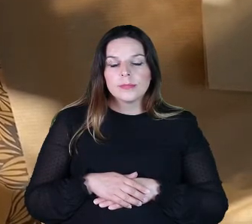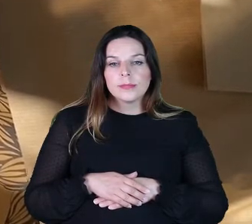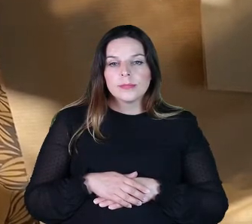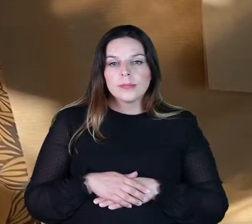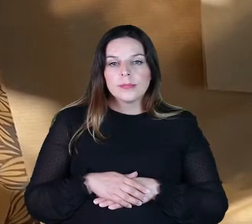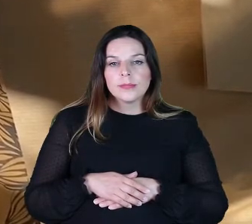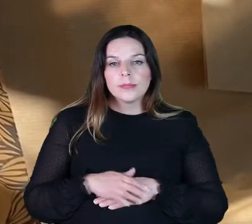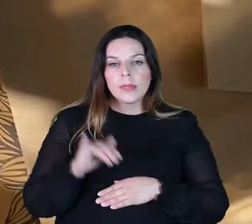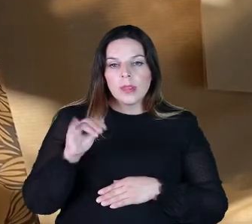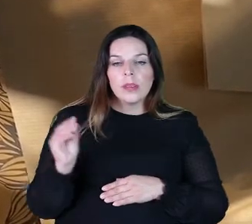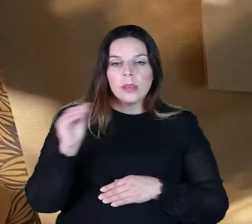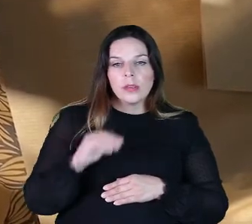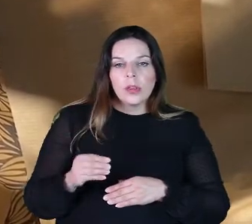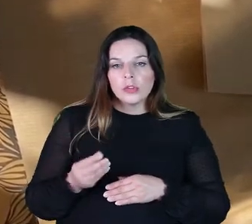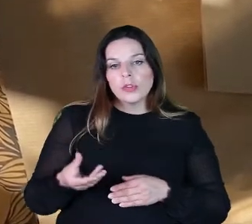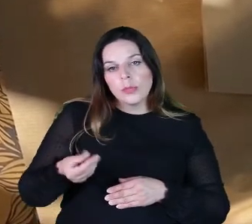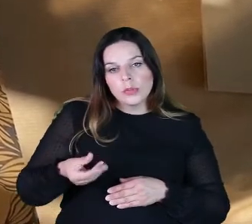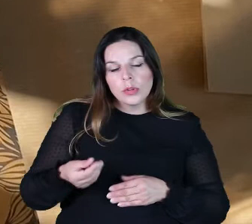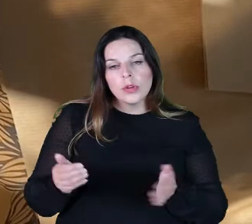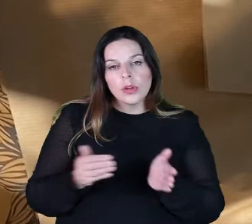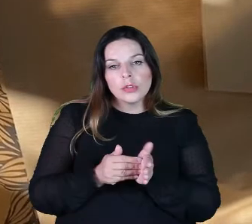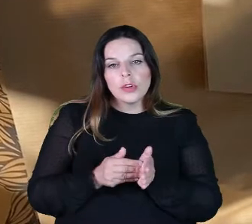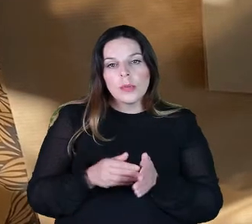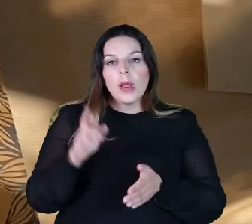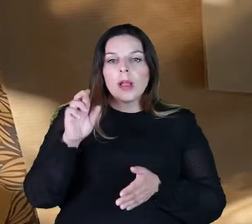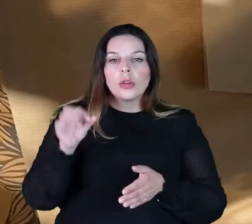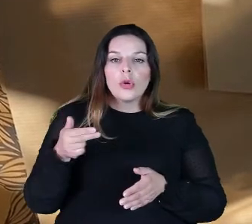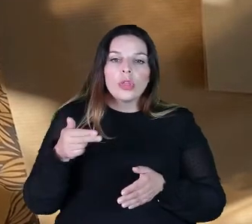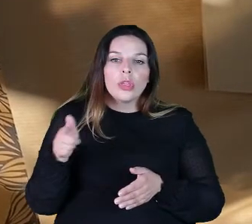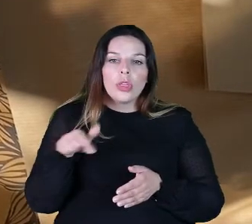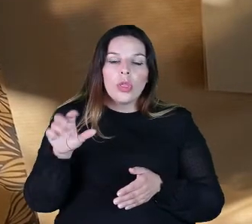Tak, i pozostało nam doklejenie właśnie ronda.